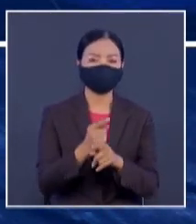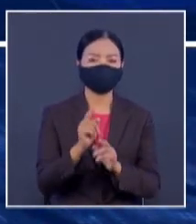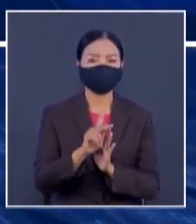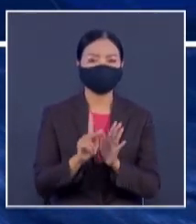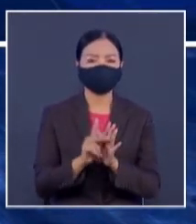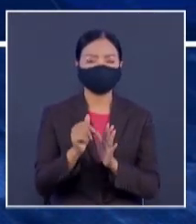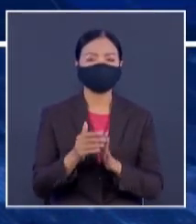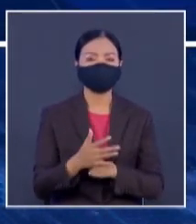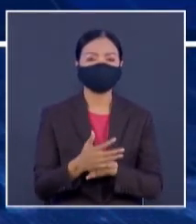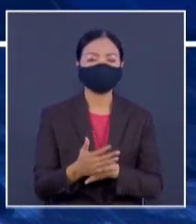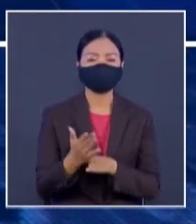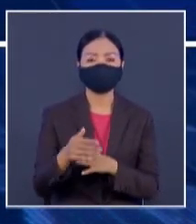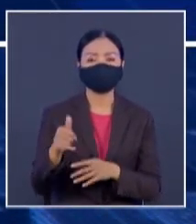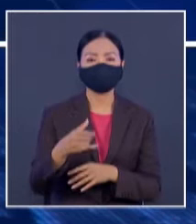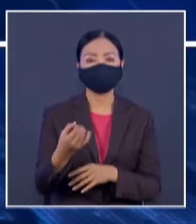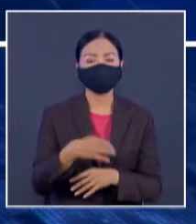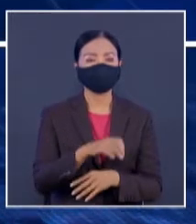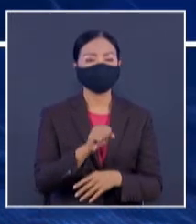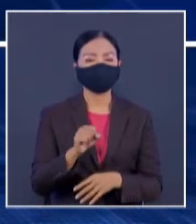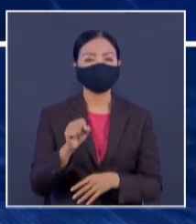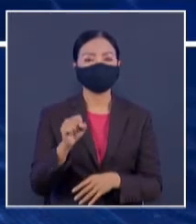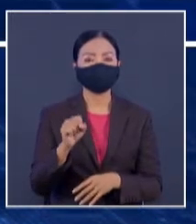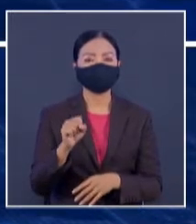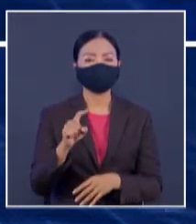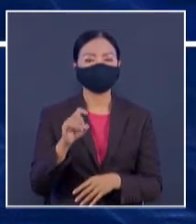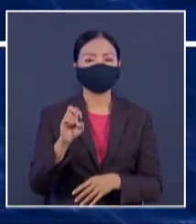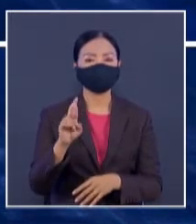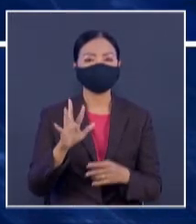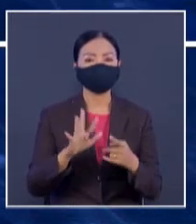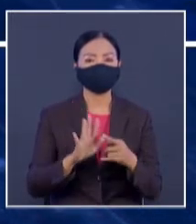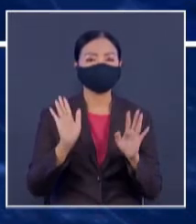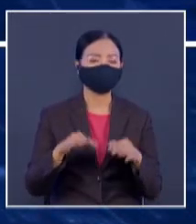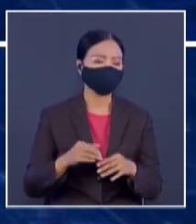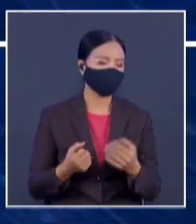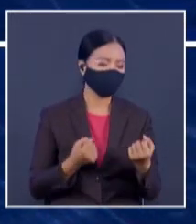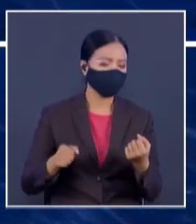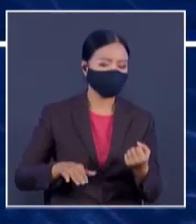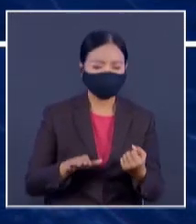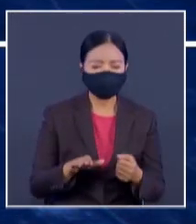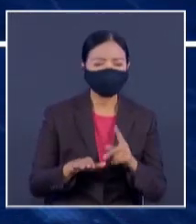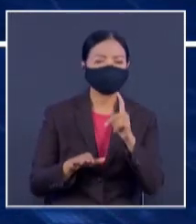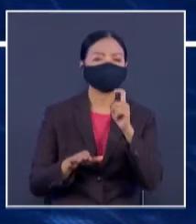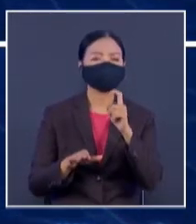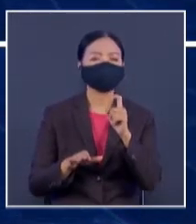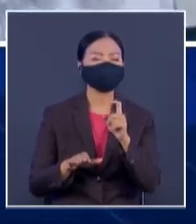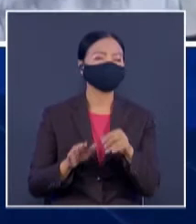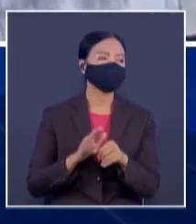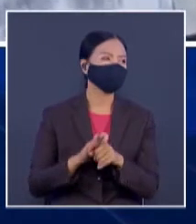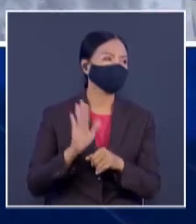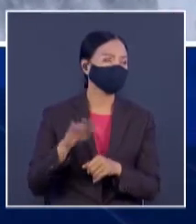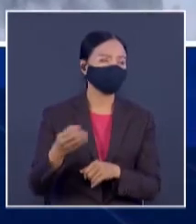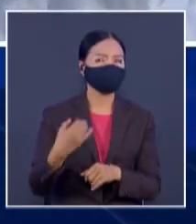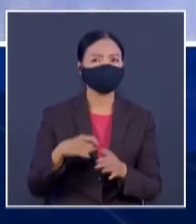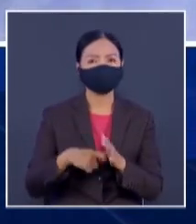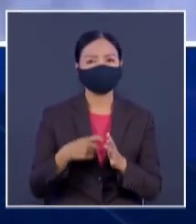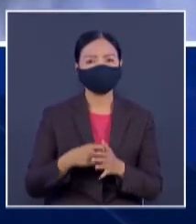ฝั่งของสส.ศิระเองก็บอกว่าวันนั้นรถดันเสียตรงนั้นพอดีครับ พอดี แม่มีเหตุผลแบบนี้ม